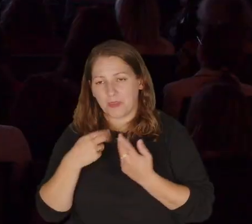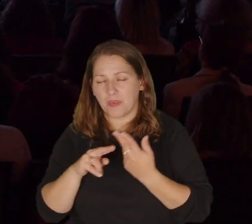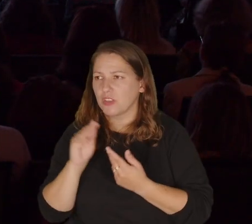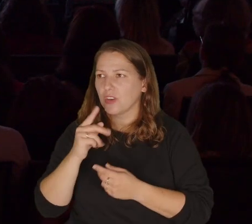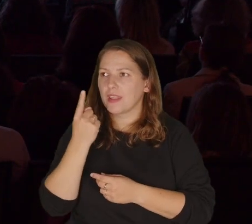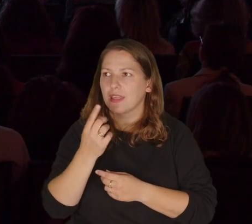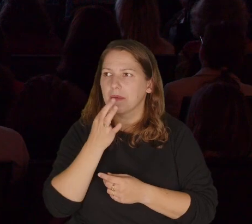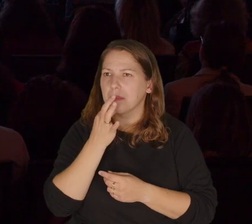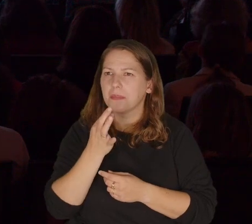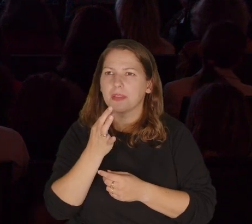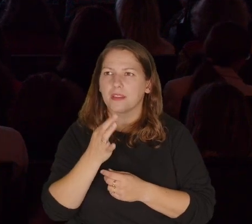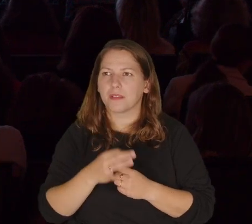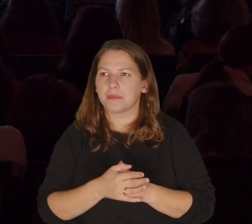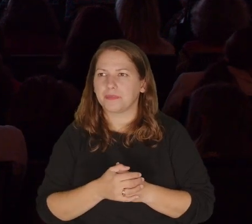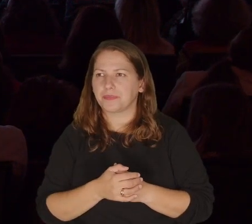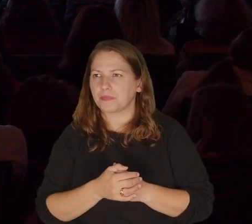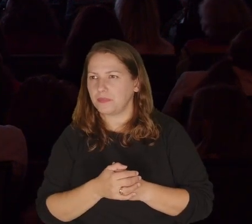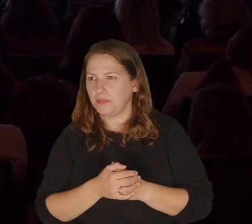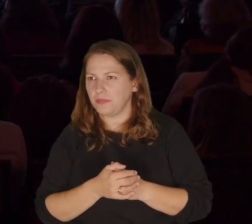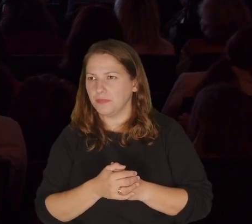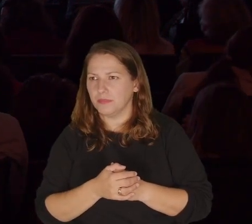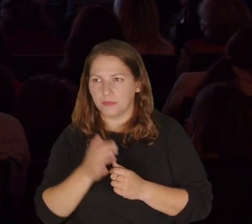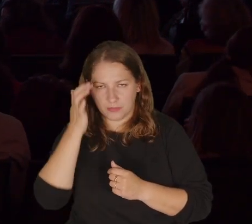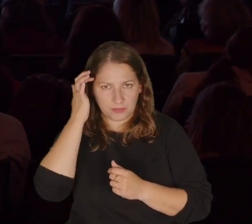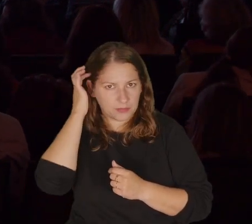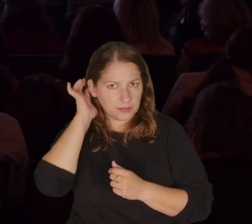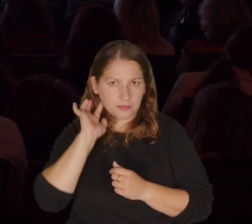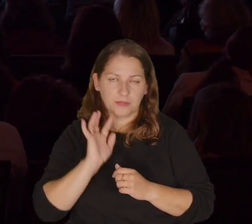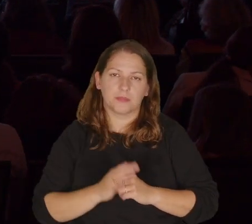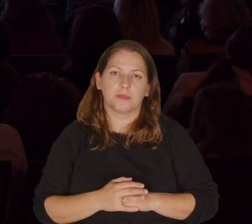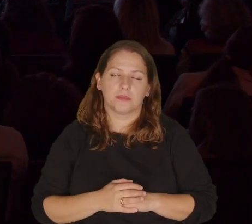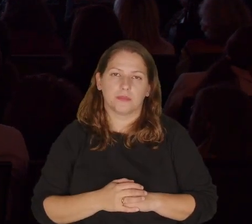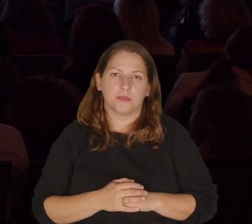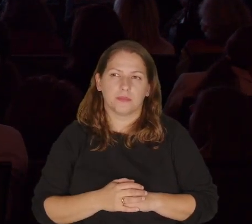jedno pytanie, tam skąd ta, z tamtej części sali.